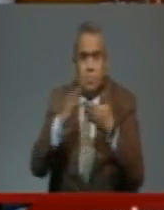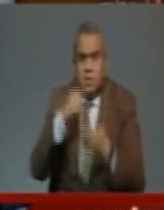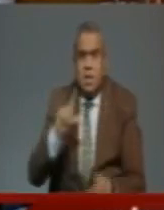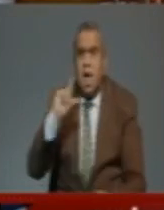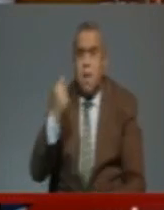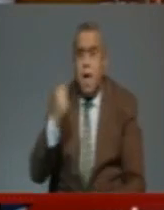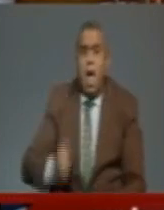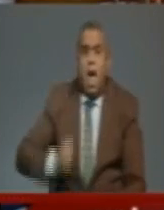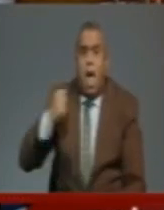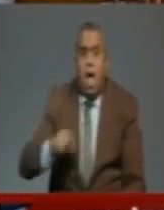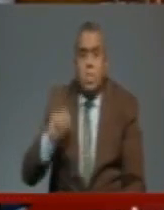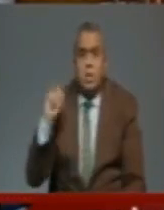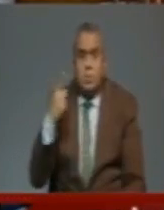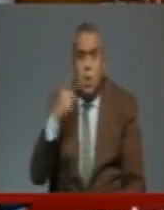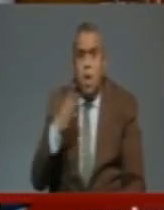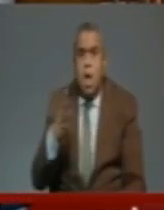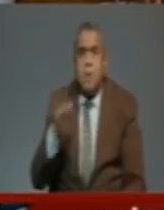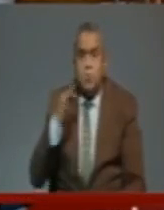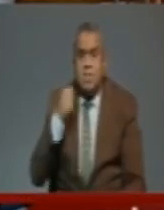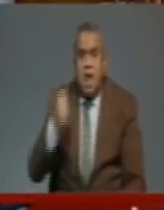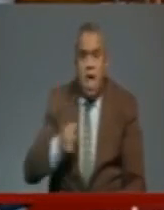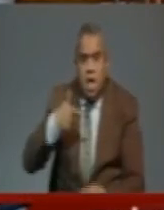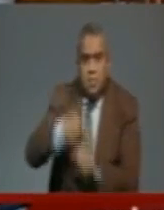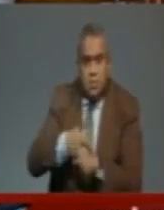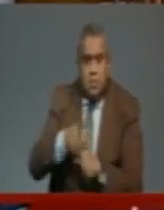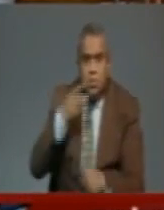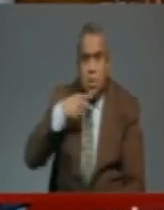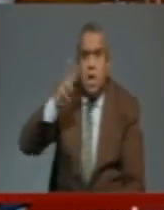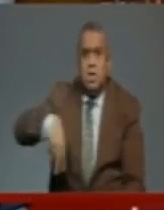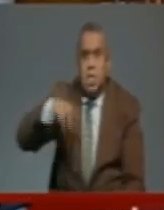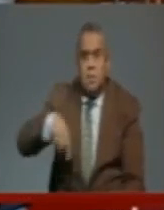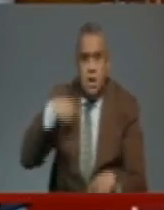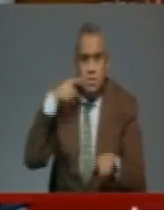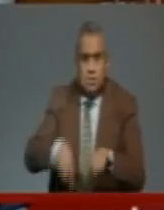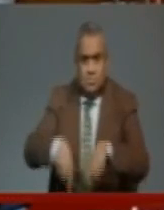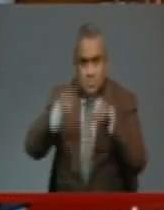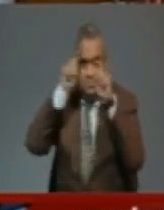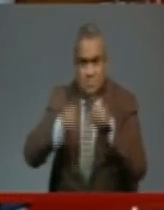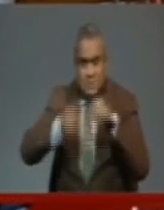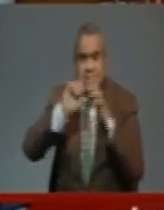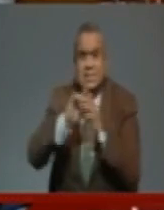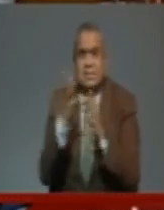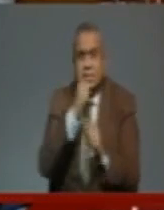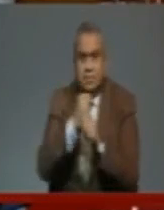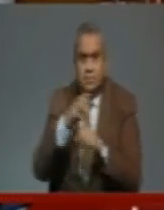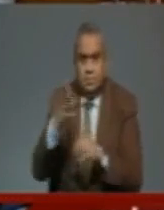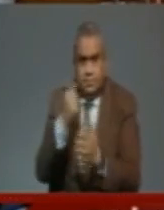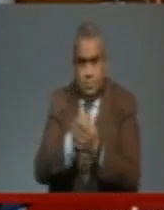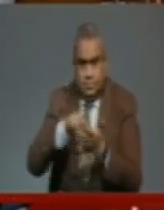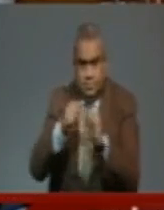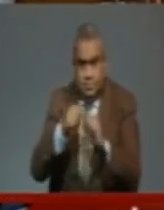و34 قطر اقليمي و18 جرار نقل بضائع كهرباء، وده موضوعنا النهاردة. النهاردة فندم احنا